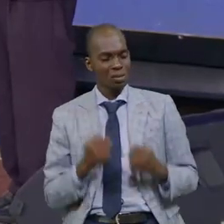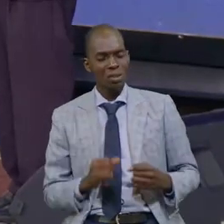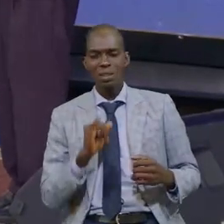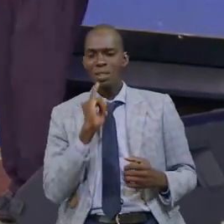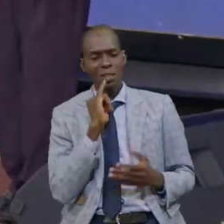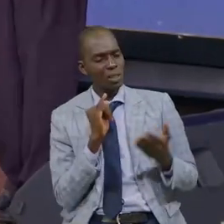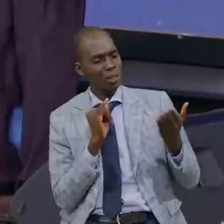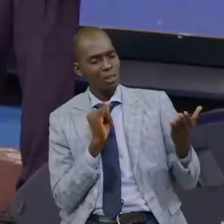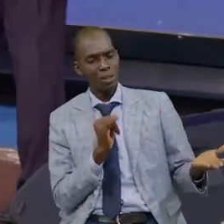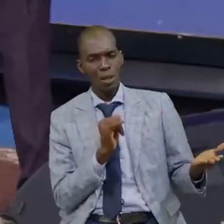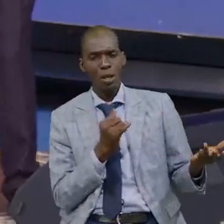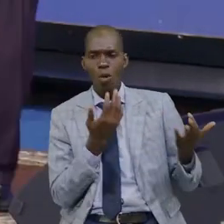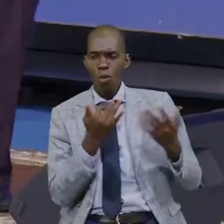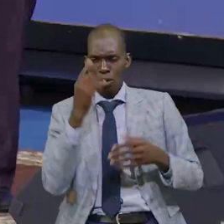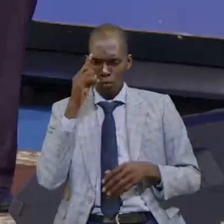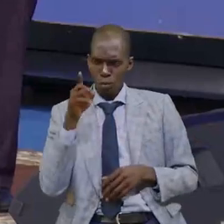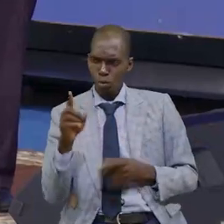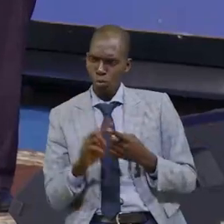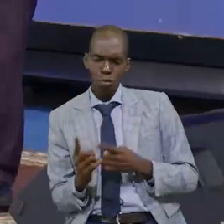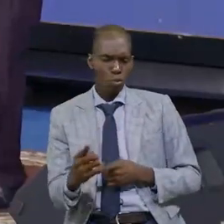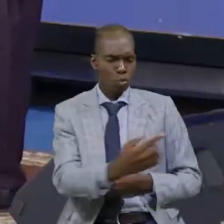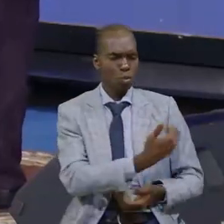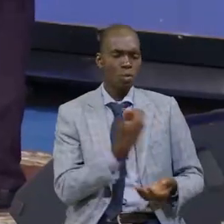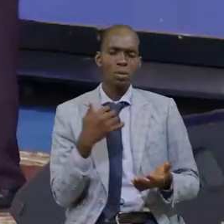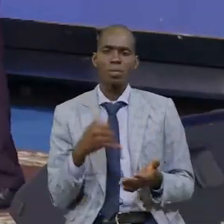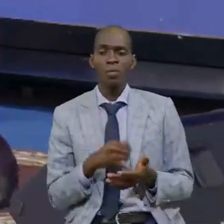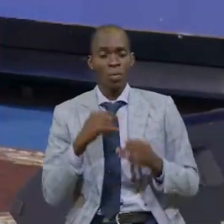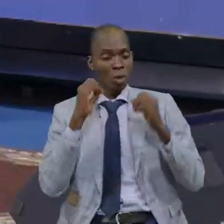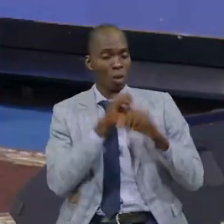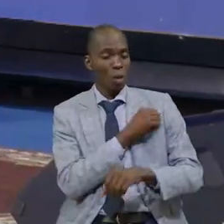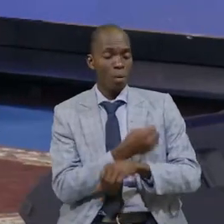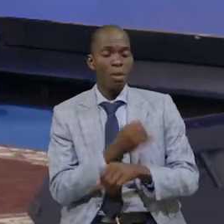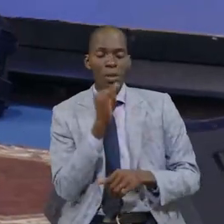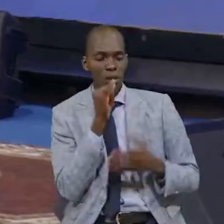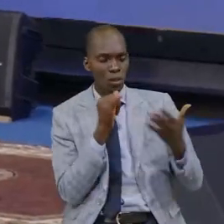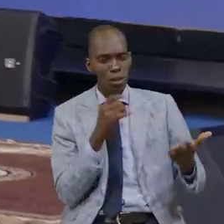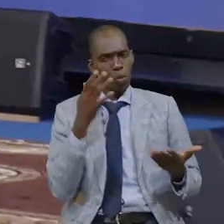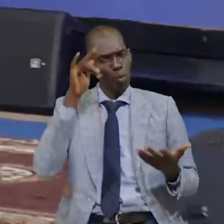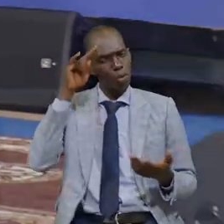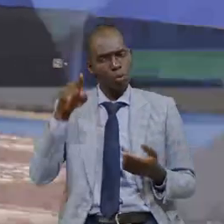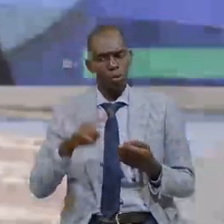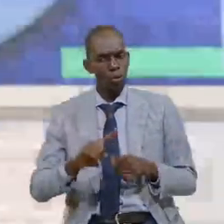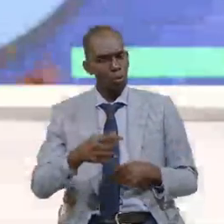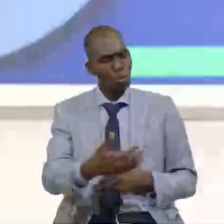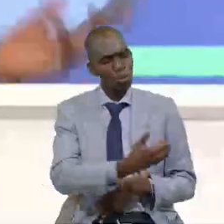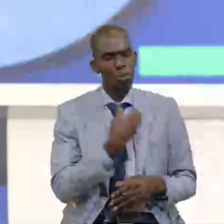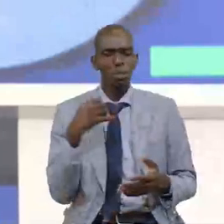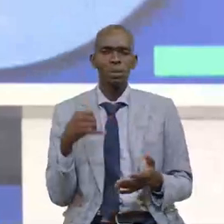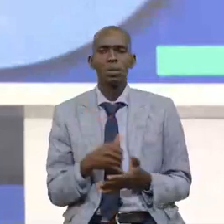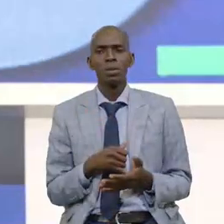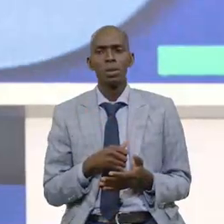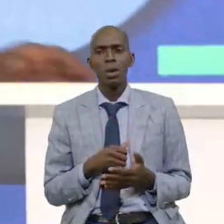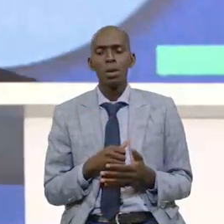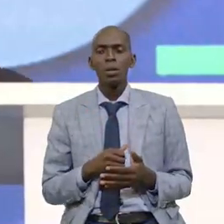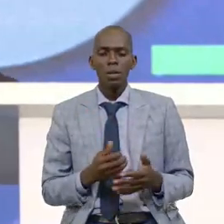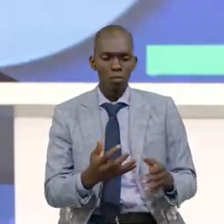là, t'attendant, la puissance est là et t'attend, la provision est là et elle